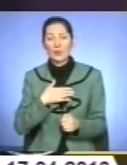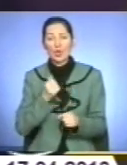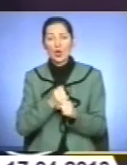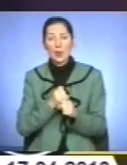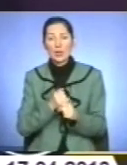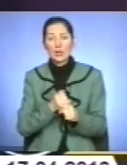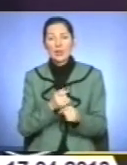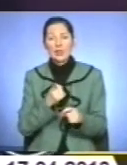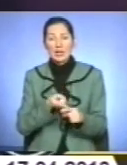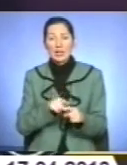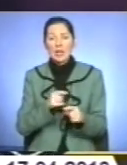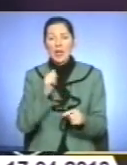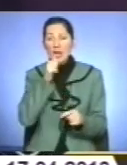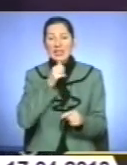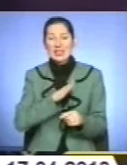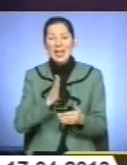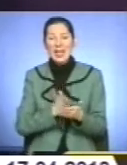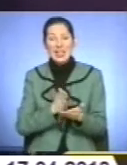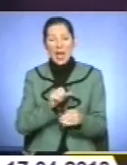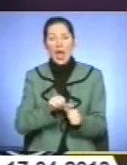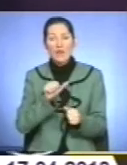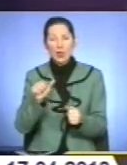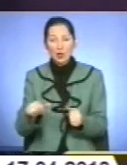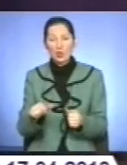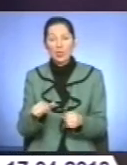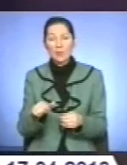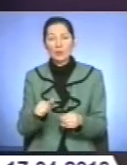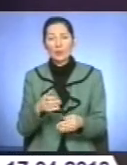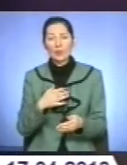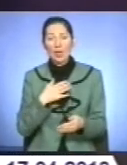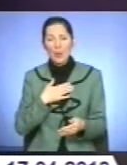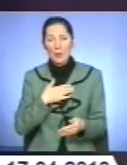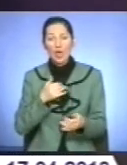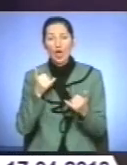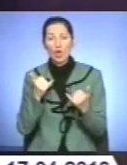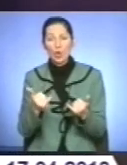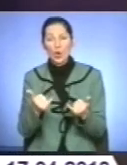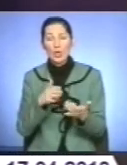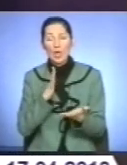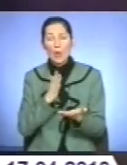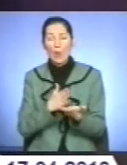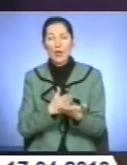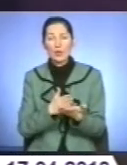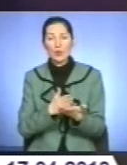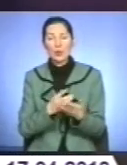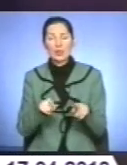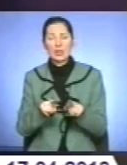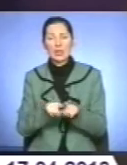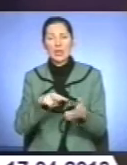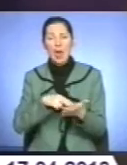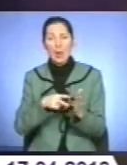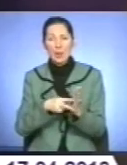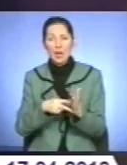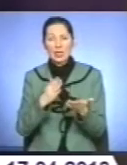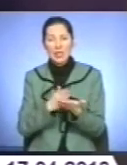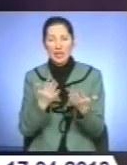робили, і цей рік не є виключенням. Ми сьогодні маємо такі плани, і є